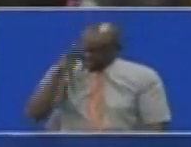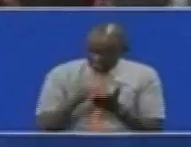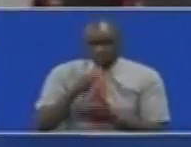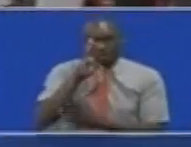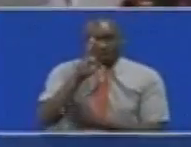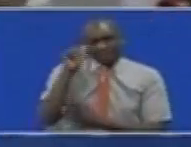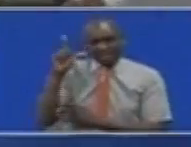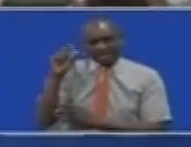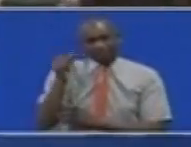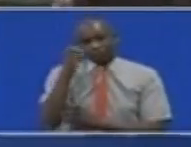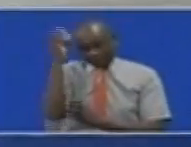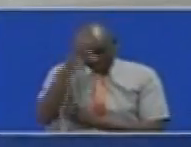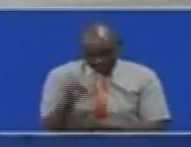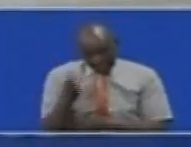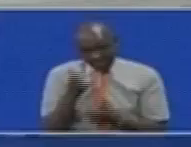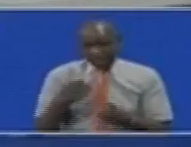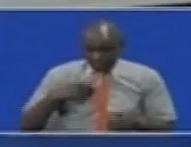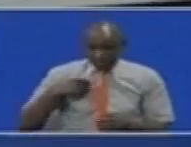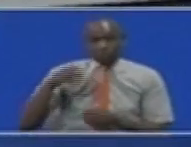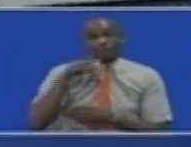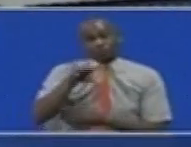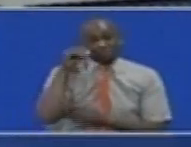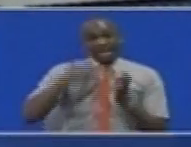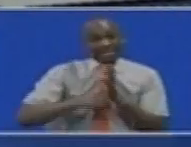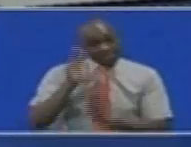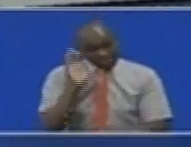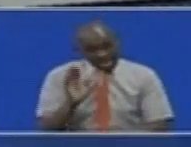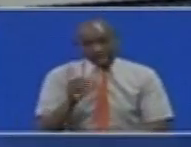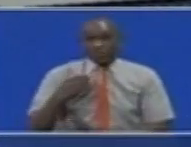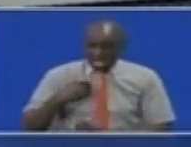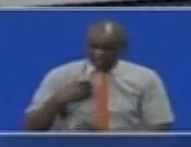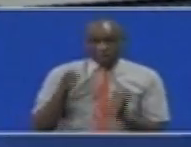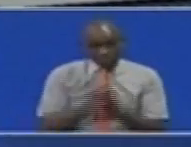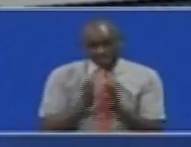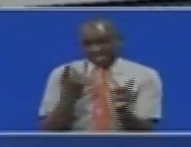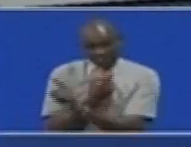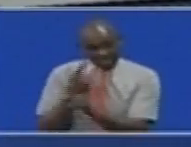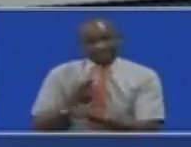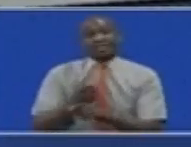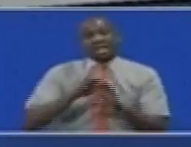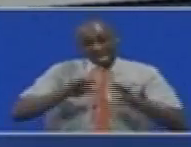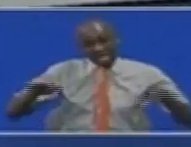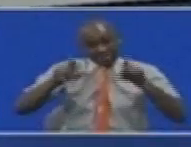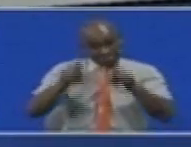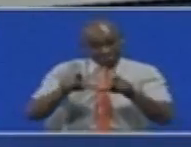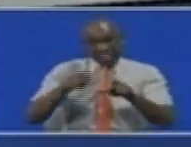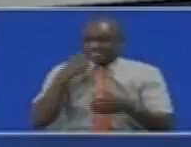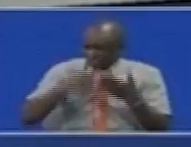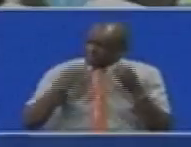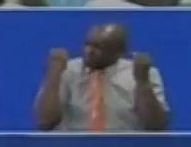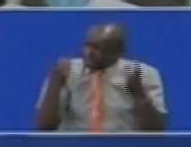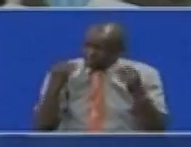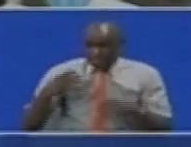kwa 50% ili kuwaruhusu wapewe stakabadhi zao vikiwemo vitambulisho na hati miliki za mashamba, ipo hofu kwamba wengi